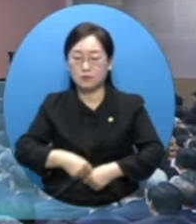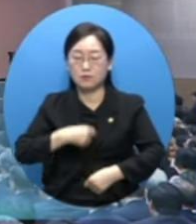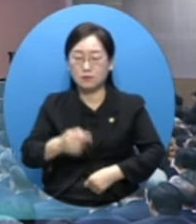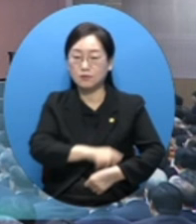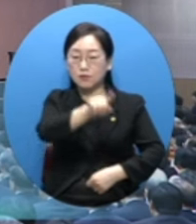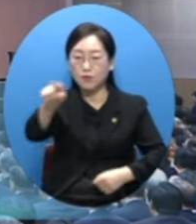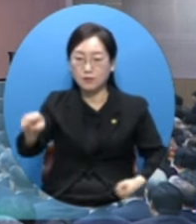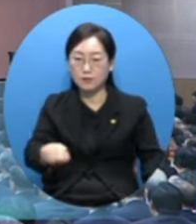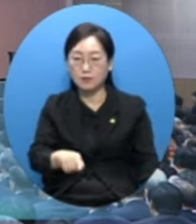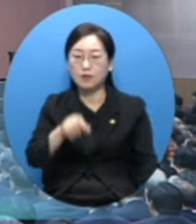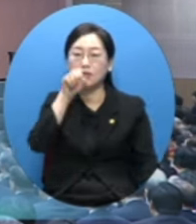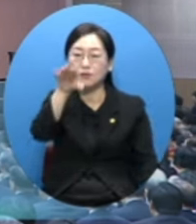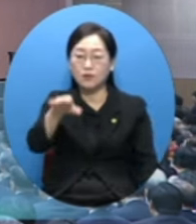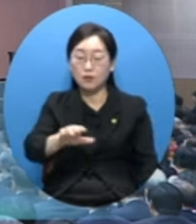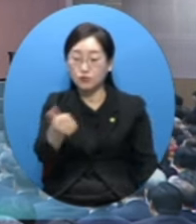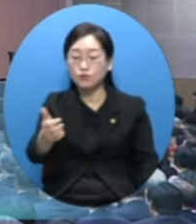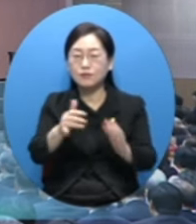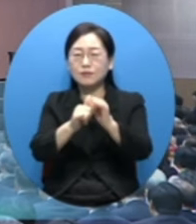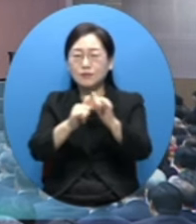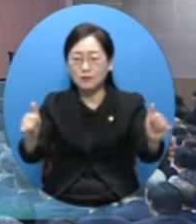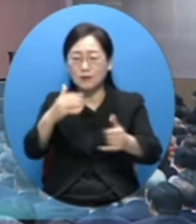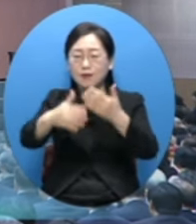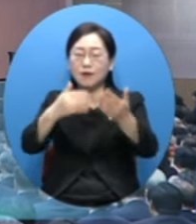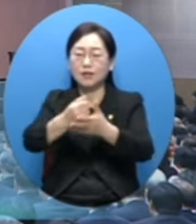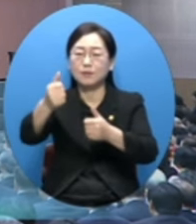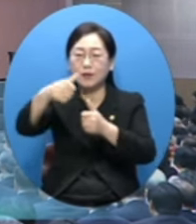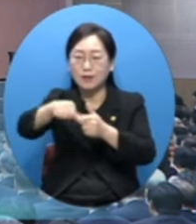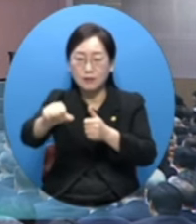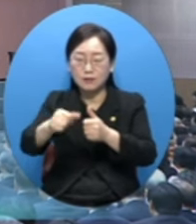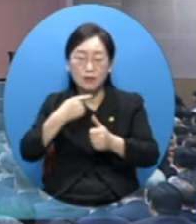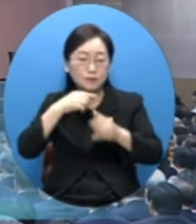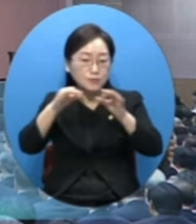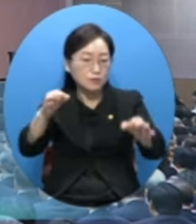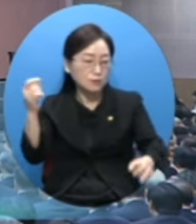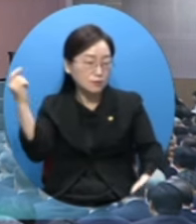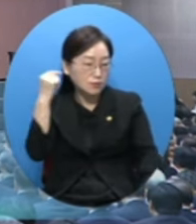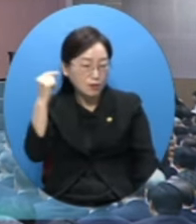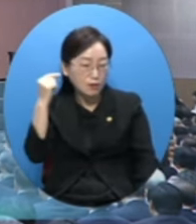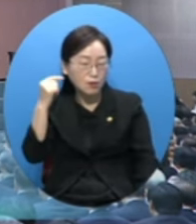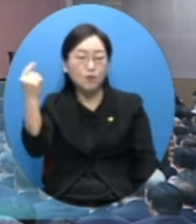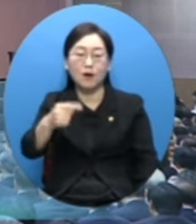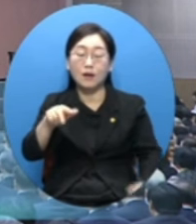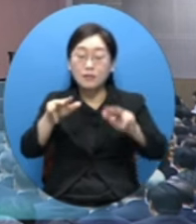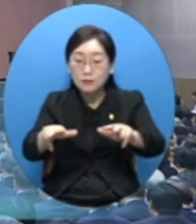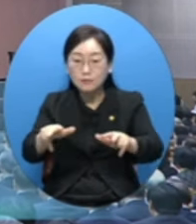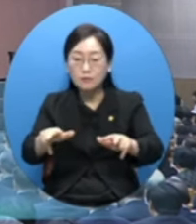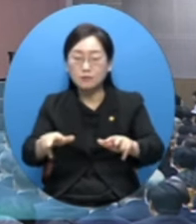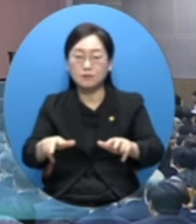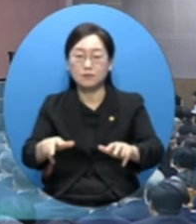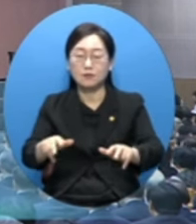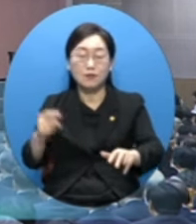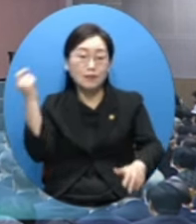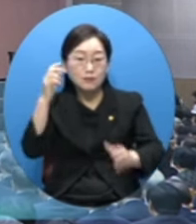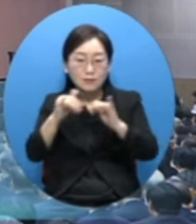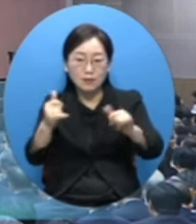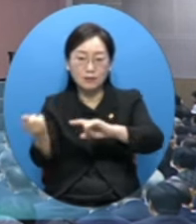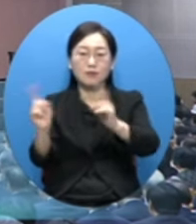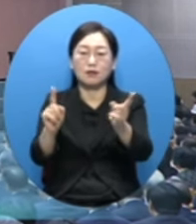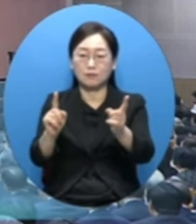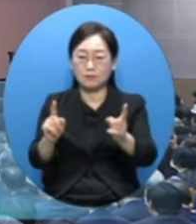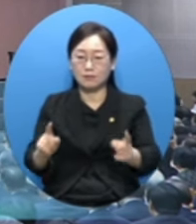너에게 이르노니 죽은 자들이 하나님의 아들의 음성을 들을 때가 오나니 곧 이때라 듣는 자는